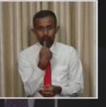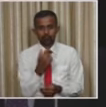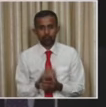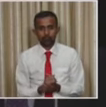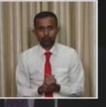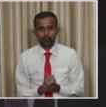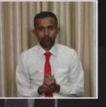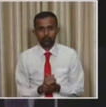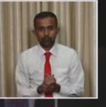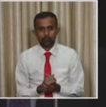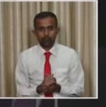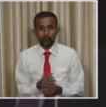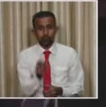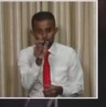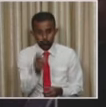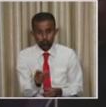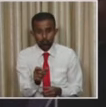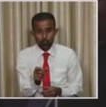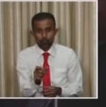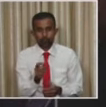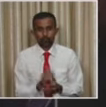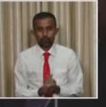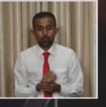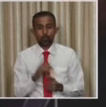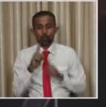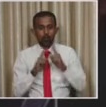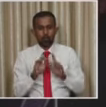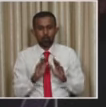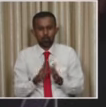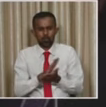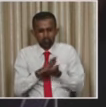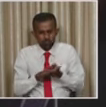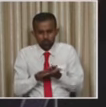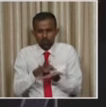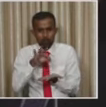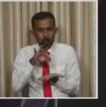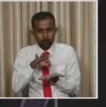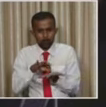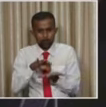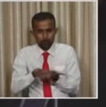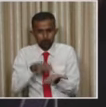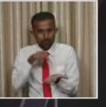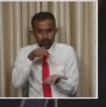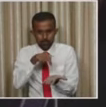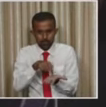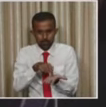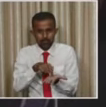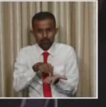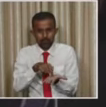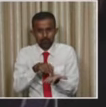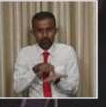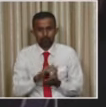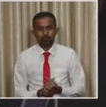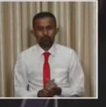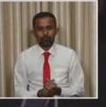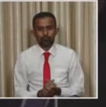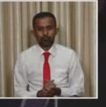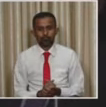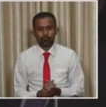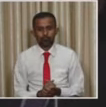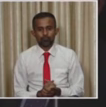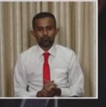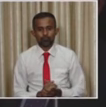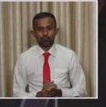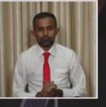na na den me obotuma me aai okoma kathawa onna den hari pahadili tana nisida tana pahadili na na na garu na